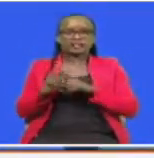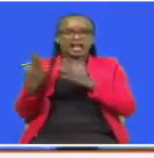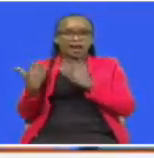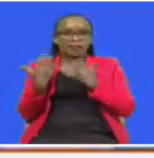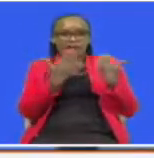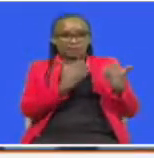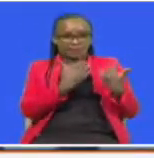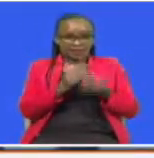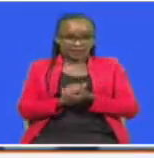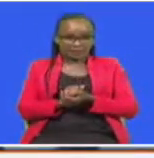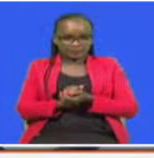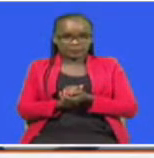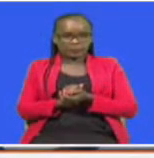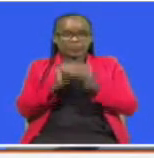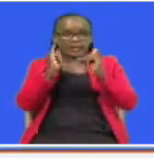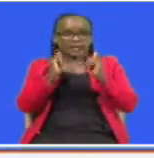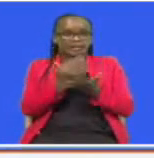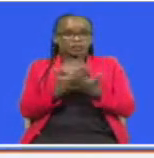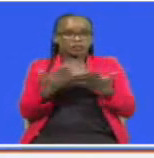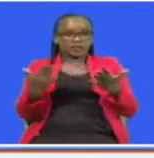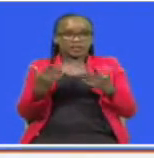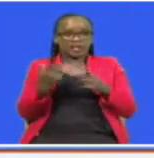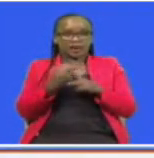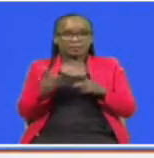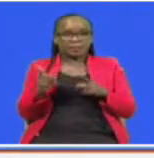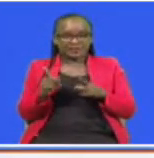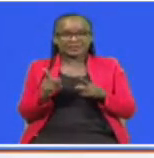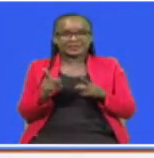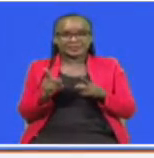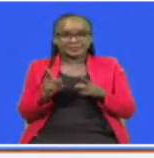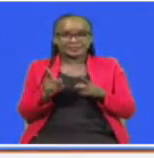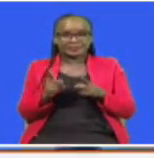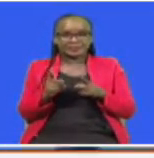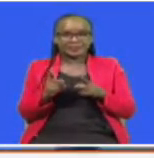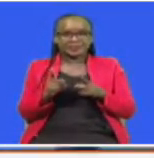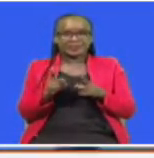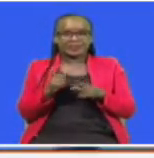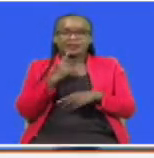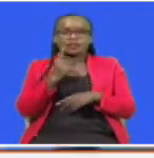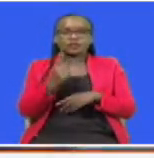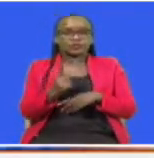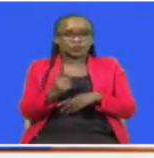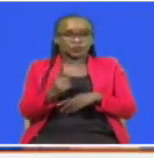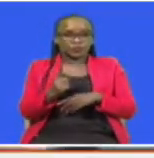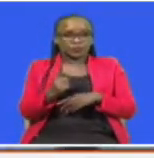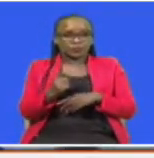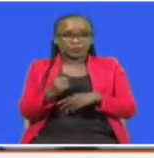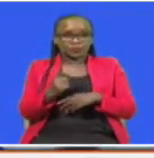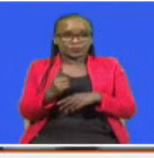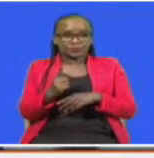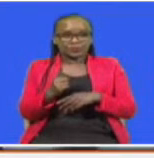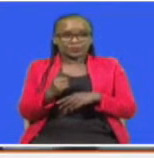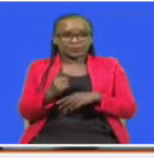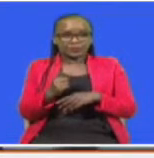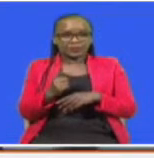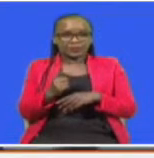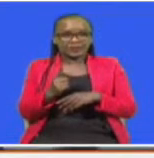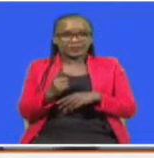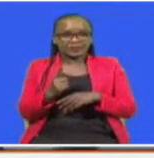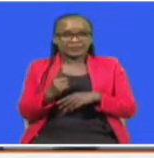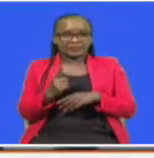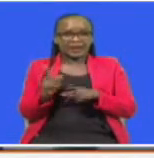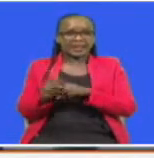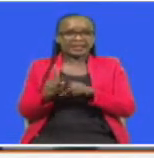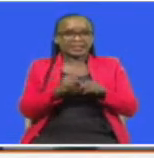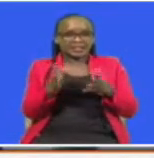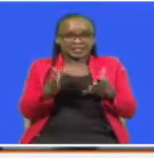little dust, I get little things on it, but I'm not going to church with it. So if I ditch in water, hang it up, the sun kills most of the